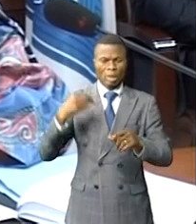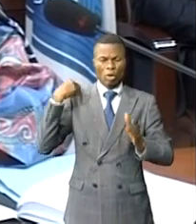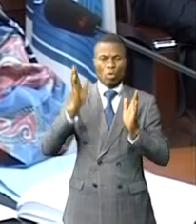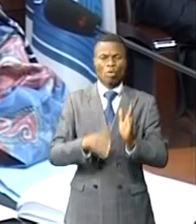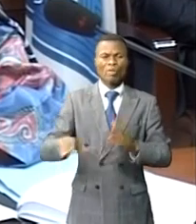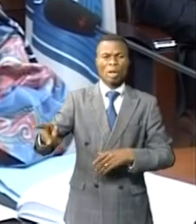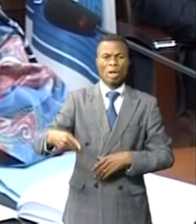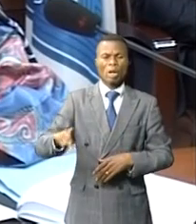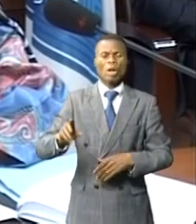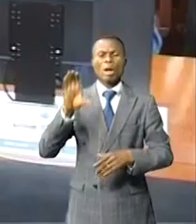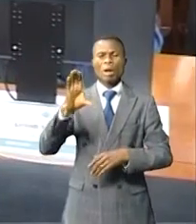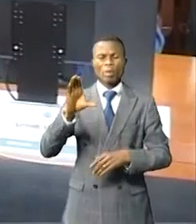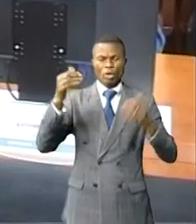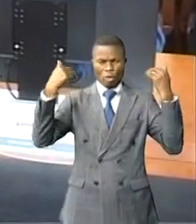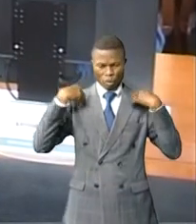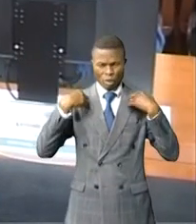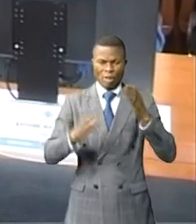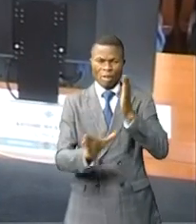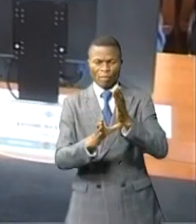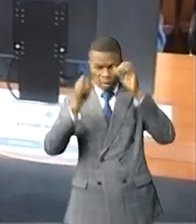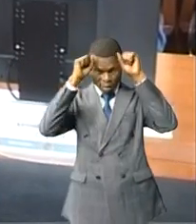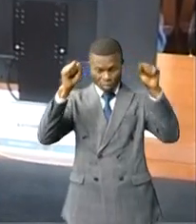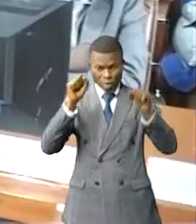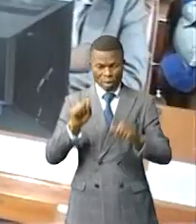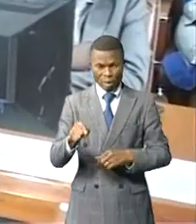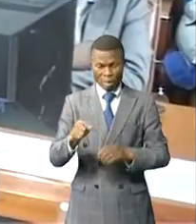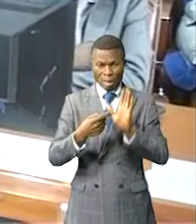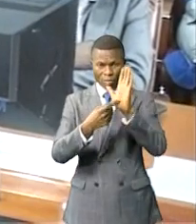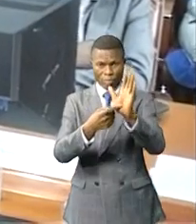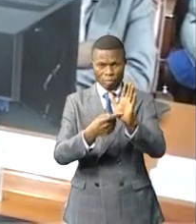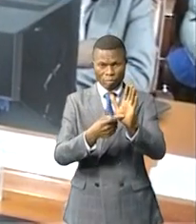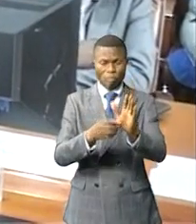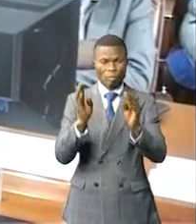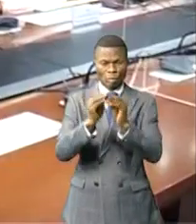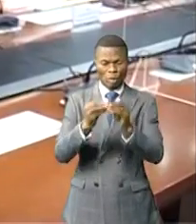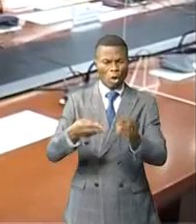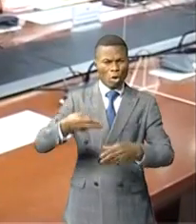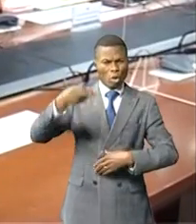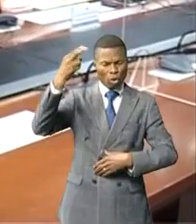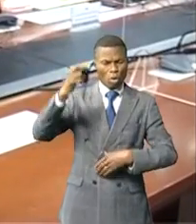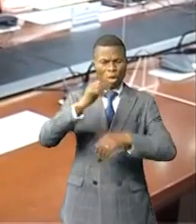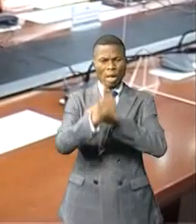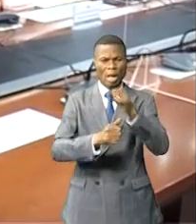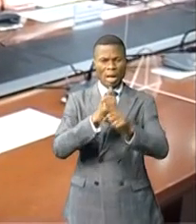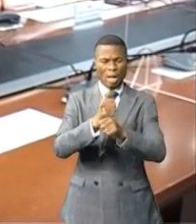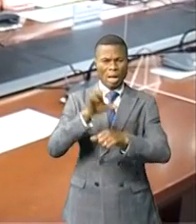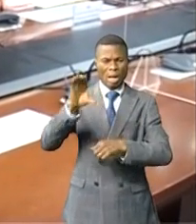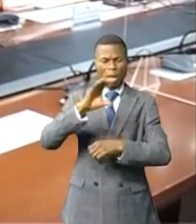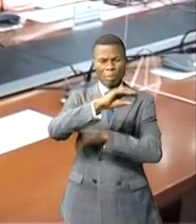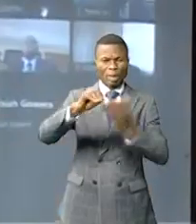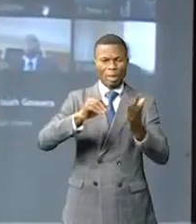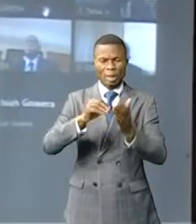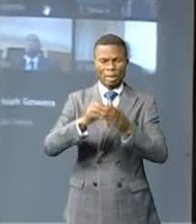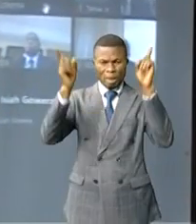Banque centrale et vice-présidente de l'APCA. Ce qui justifie les symposiums de haut niveau de l'Association des banques centrales africaines,